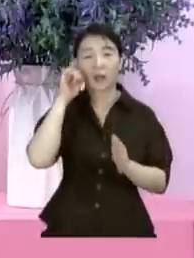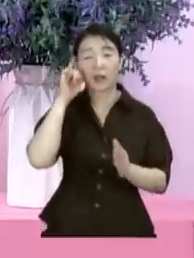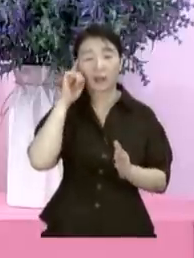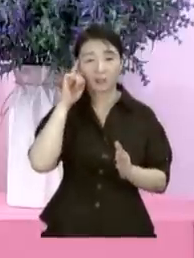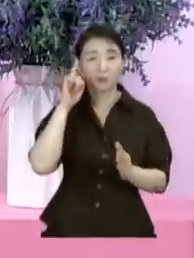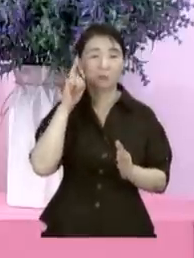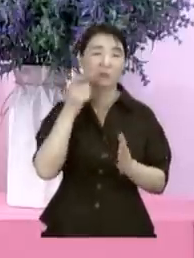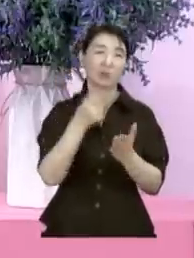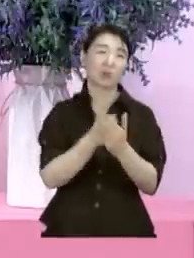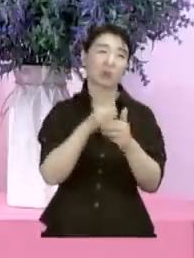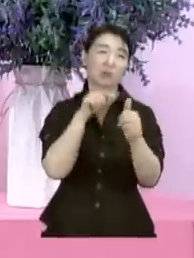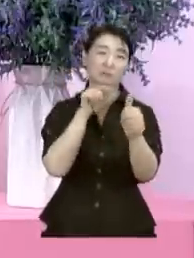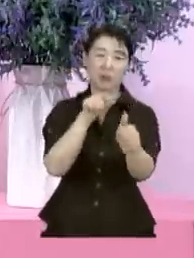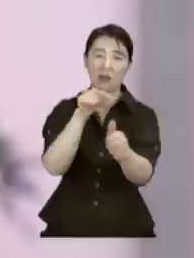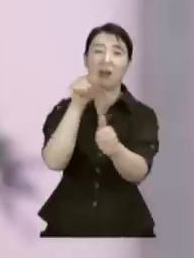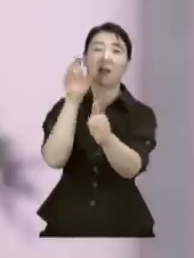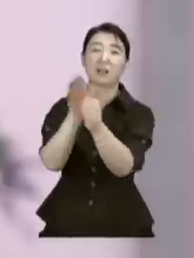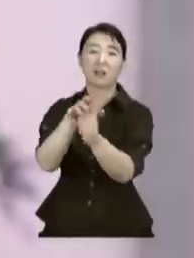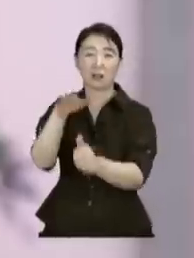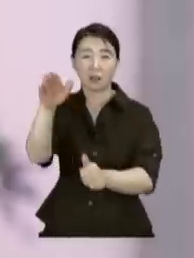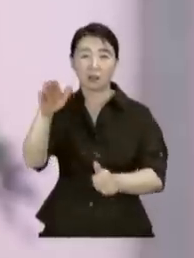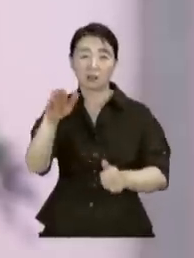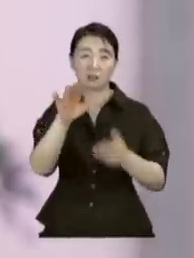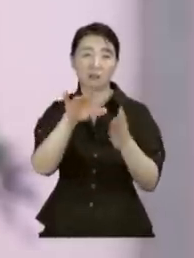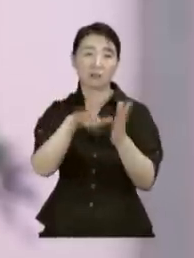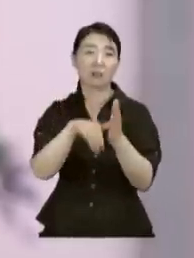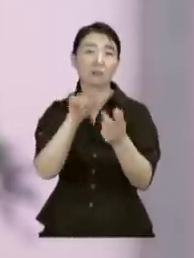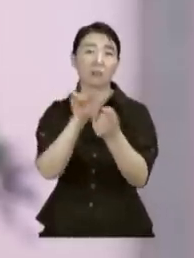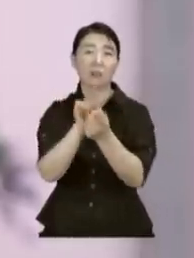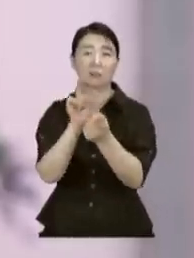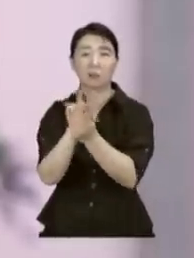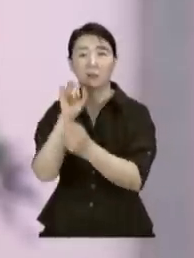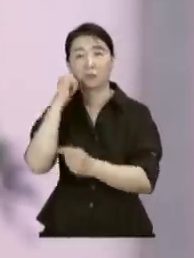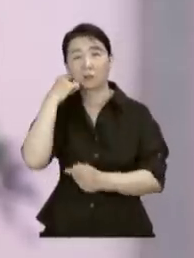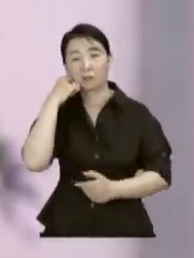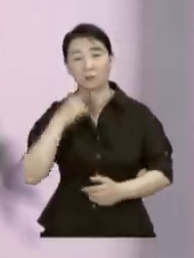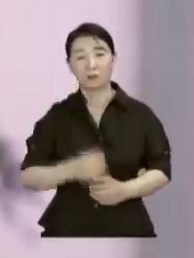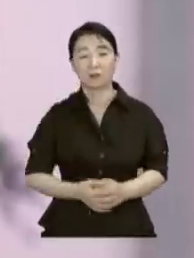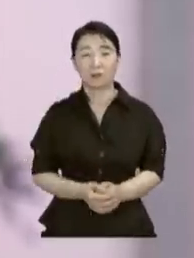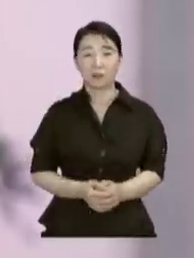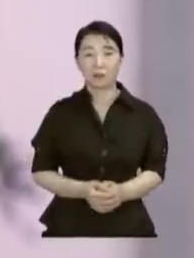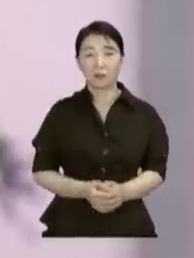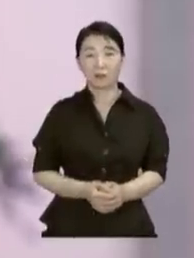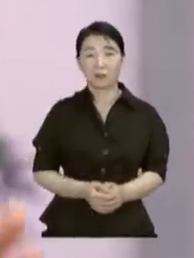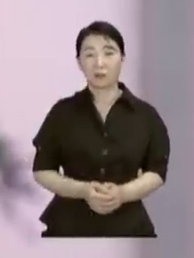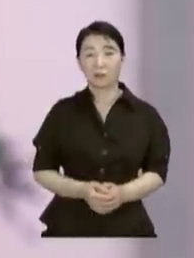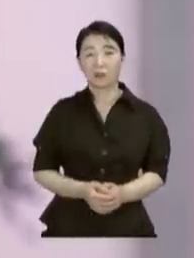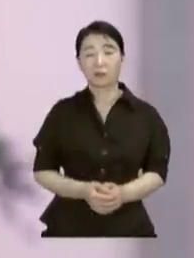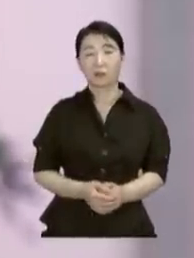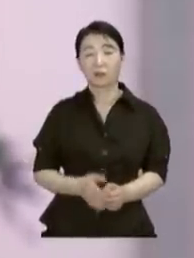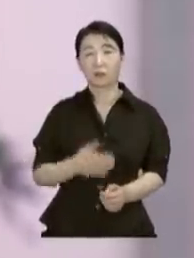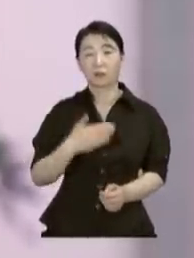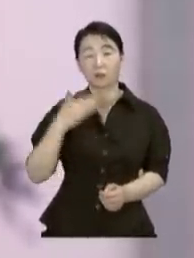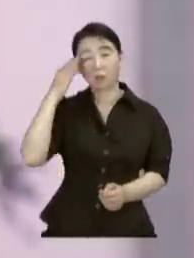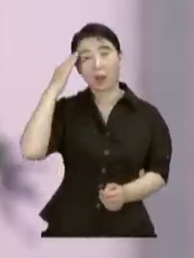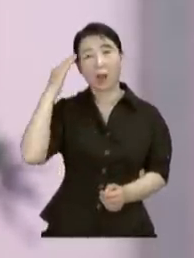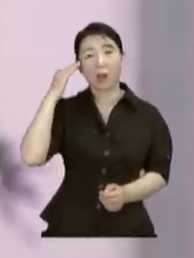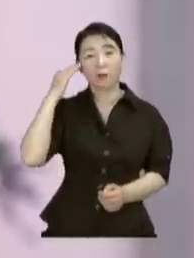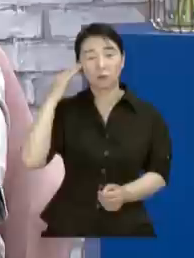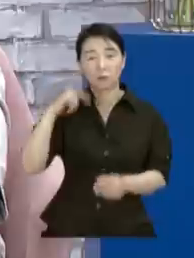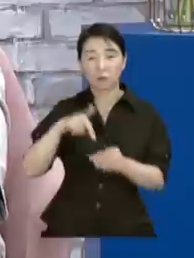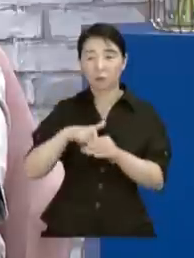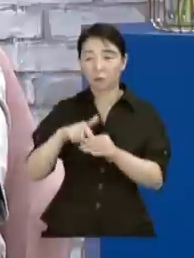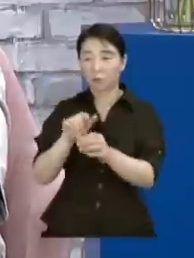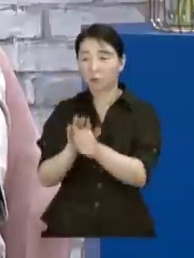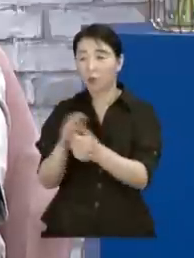그분들에게 이렇게 주어지는 대로 가셔야 돼요. 그러니까 이때로 만나기가 어려운 실정이었고 이제 한정협이라는 기관에 오는 분들을 그 당시에는 제가 많이